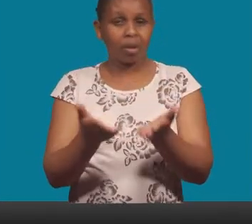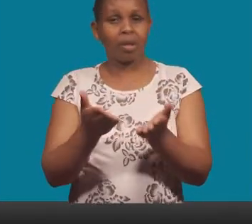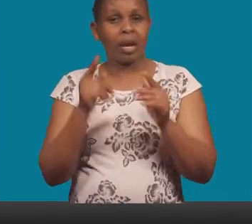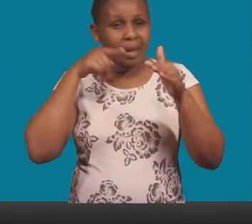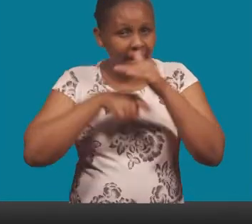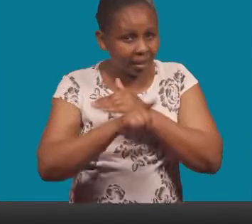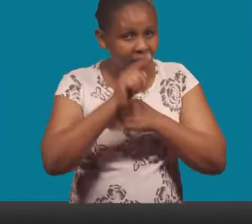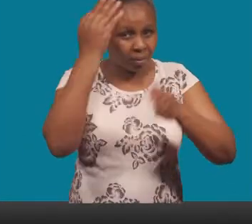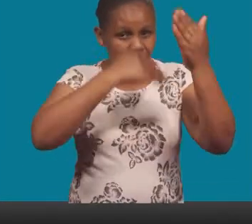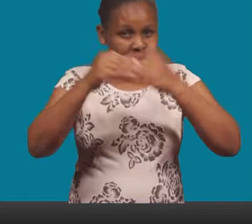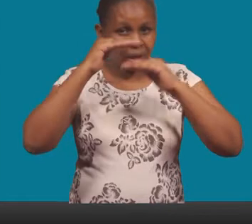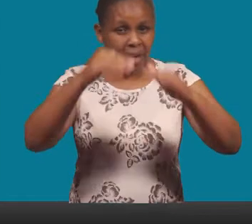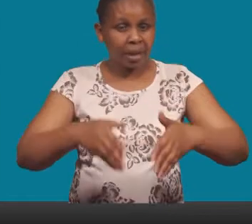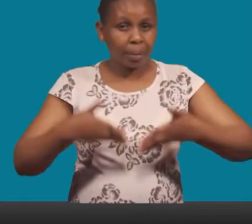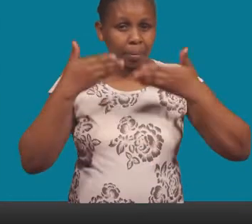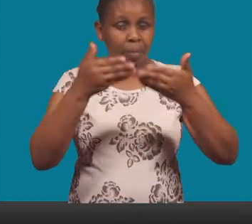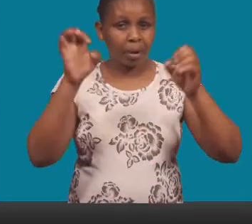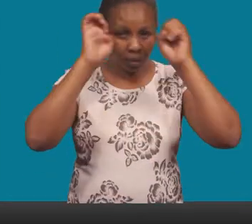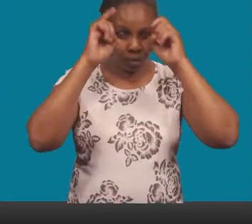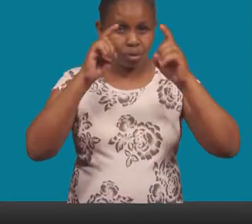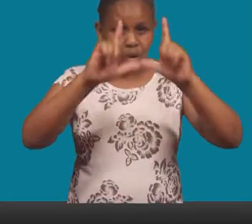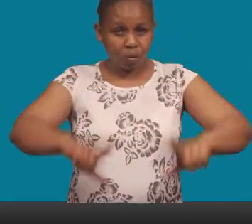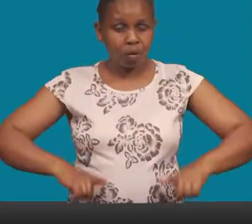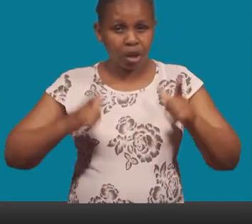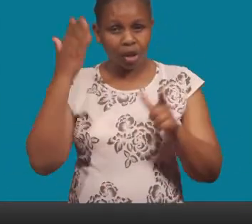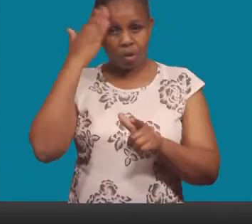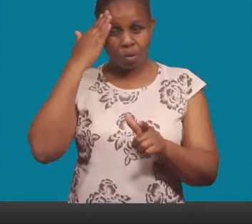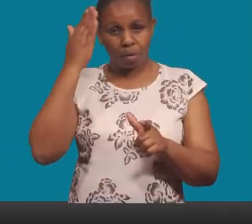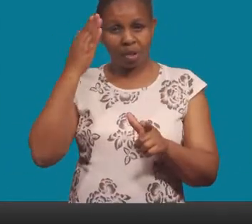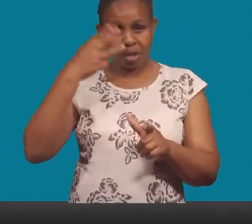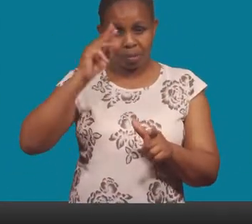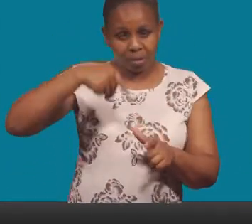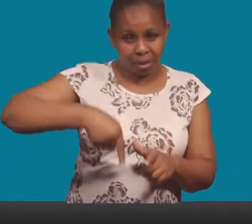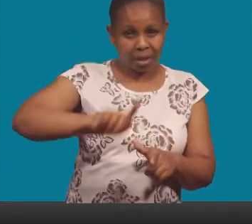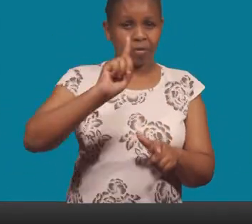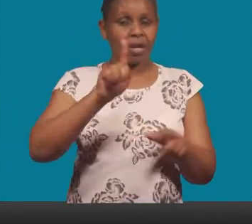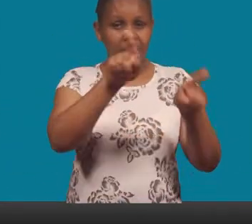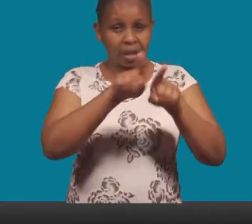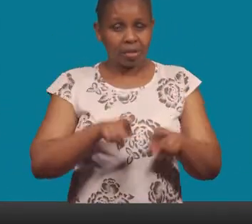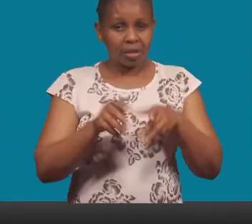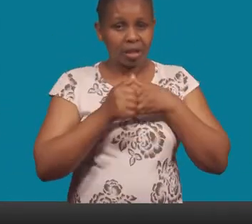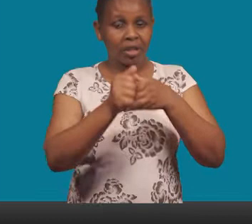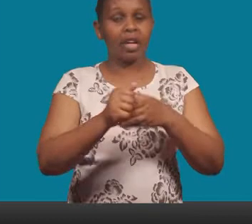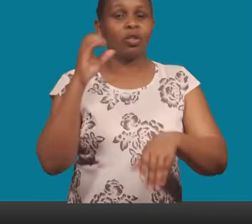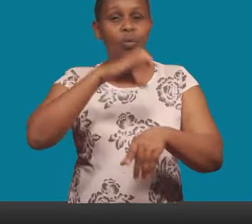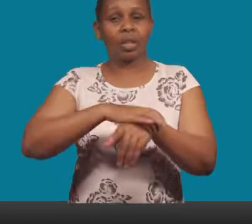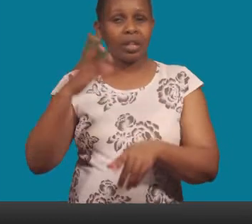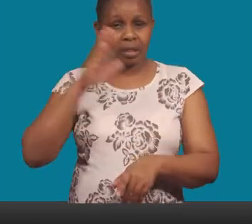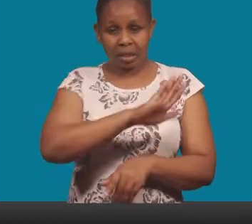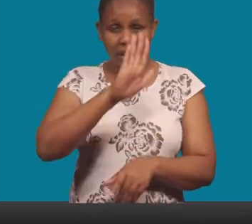kila anayewasili chuoni upewa elimu ya maisha, kujitambua na maadili kama muongozo wa kufikia ndoto